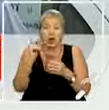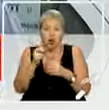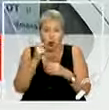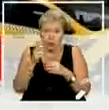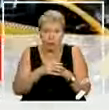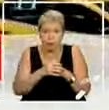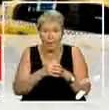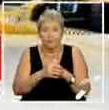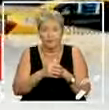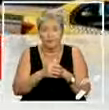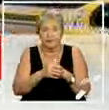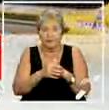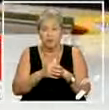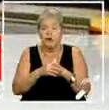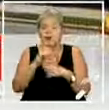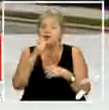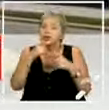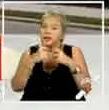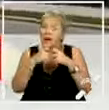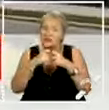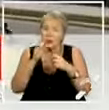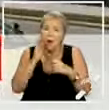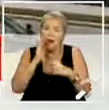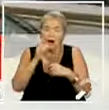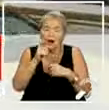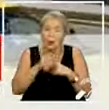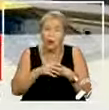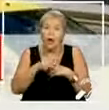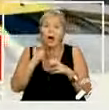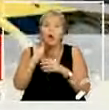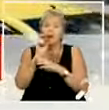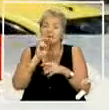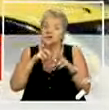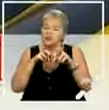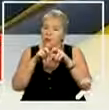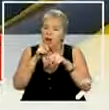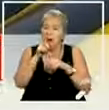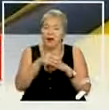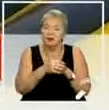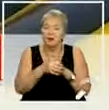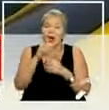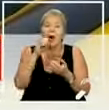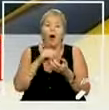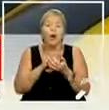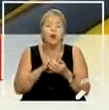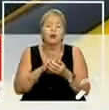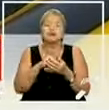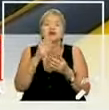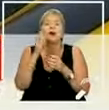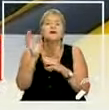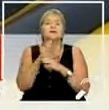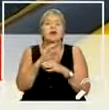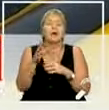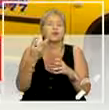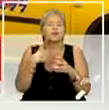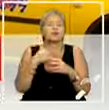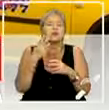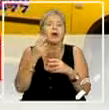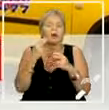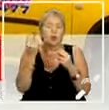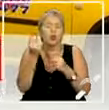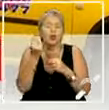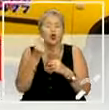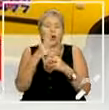alternativ din România. Și taxiurile din Bacău au participat la protestul național arborând panglici tricolore, dar și sloganuri și banere